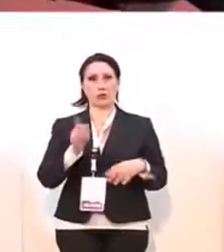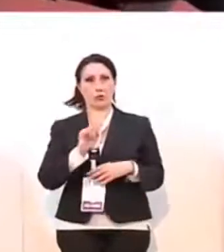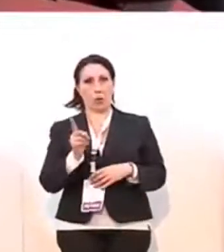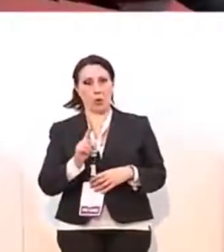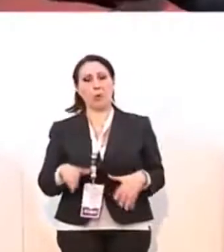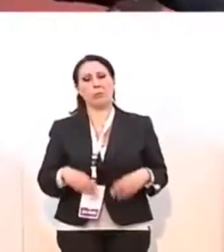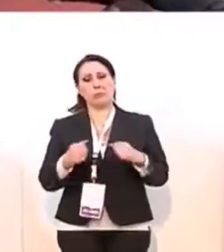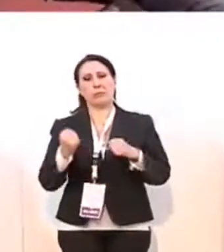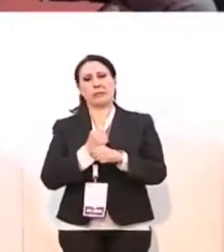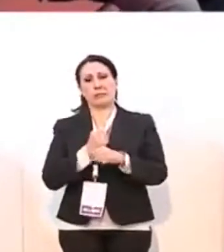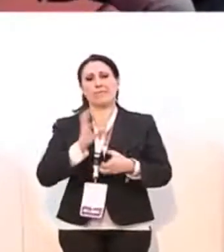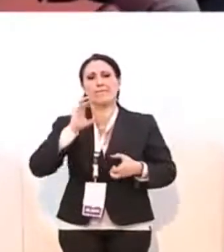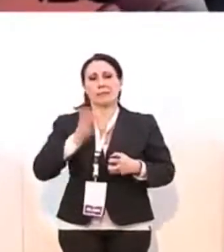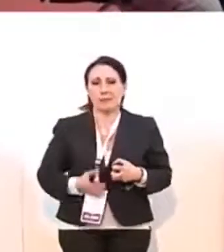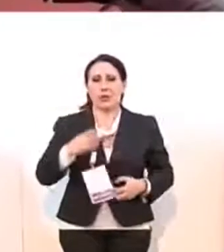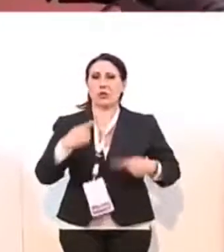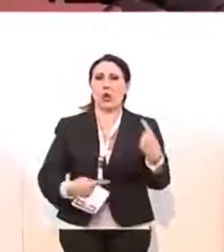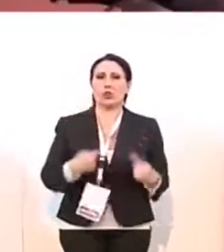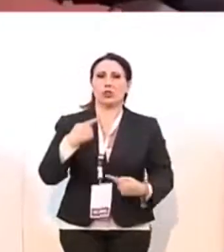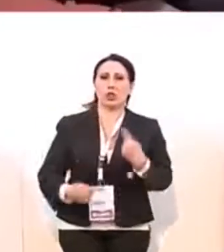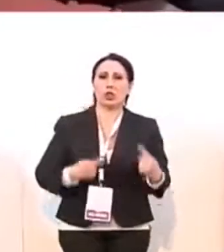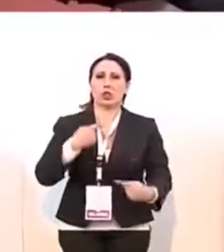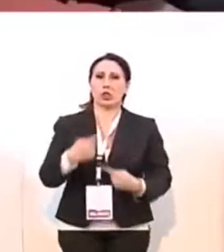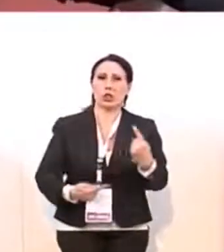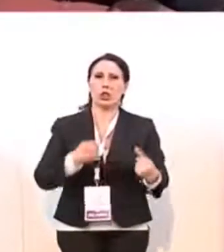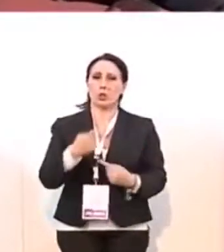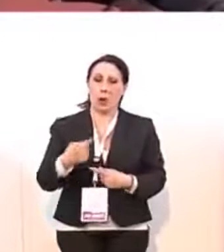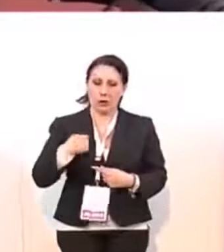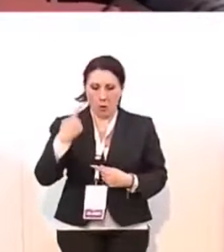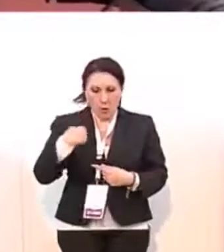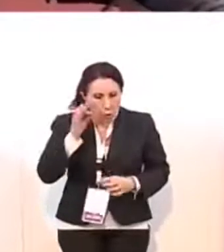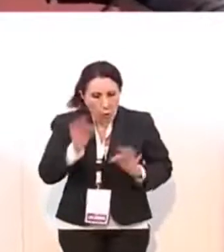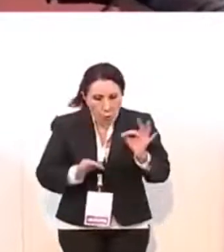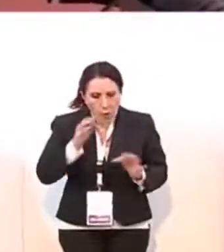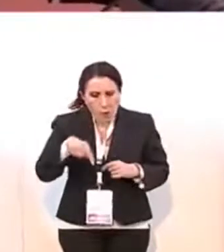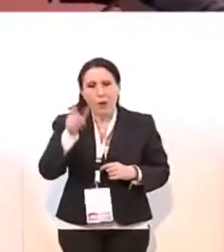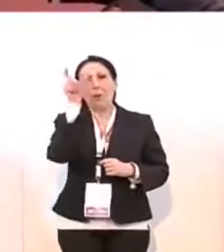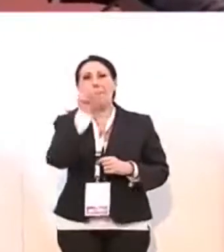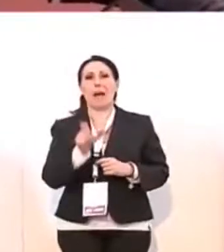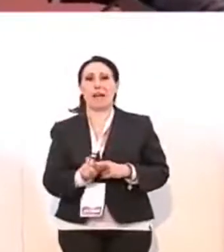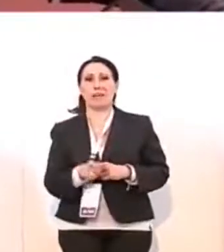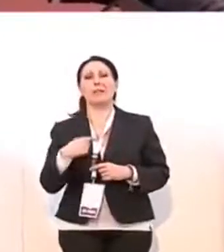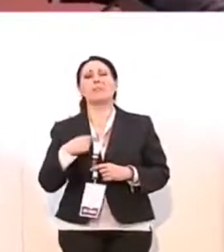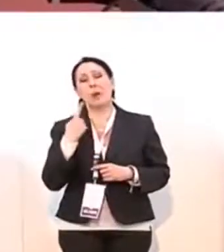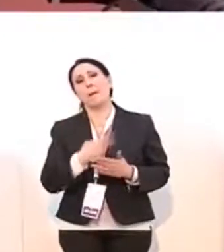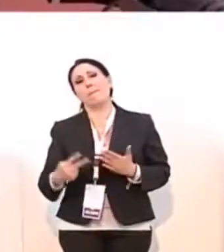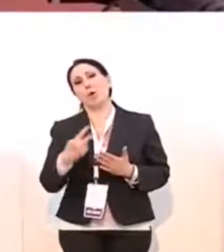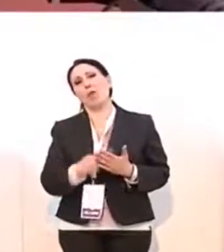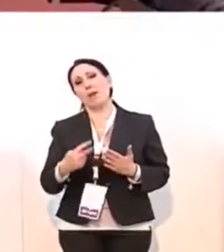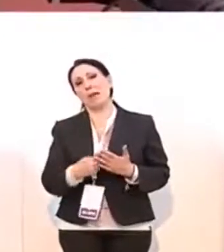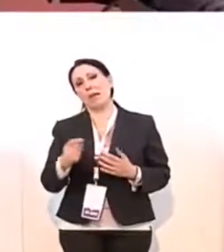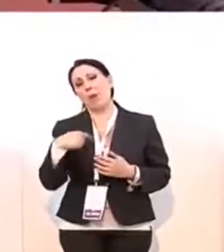Linda Laura, se avremo l'opportunità di continuare a prenderci cura di questo paese, cercheremo